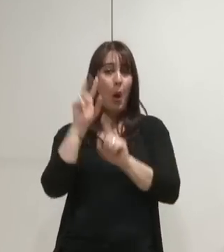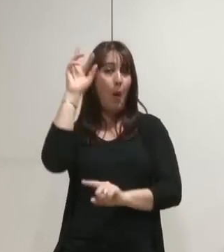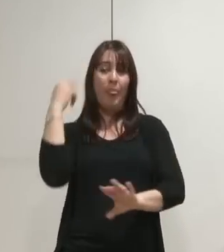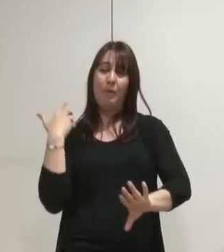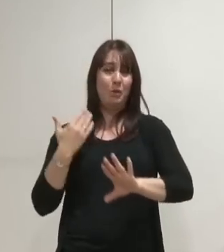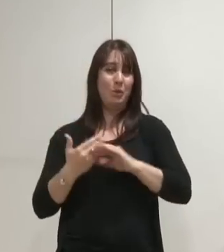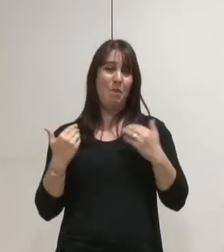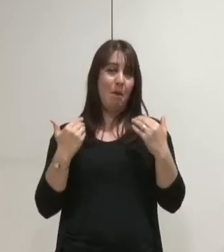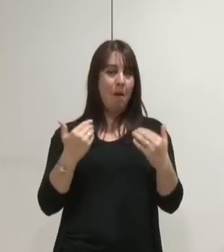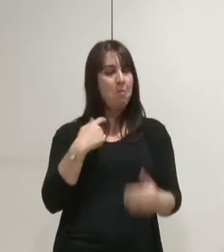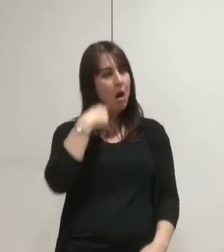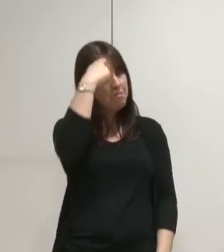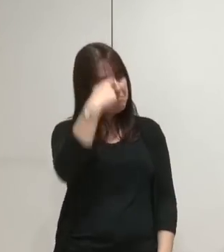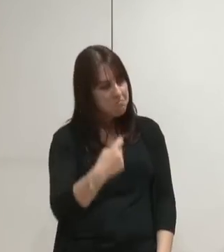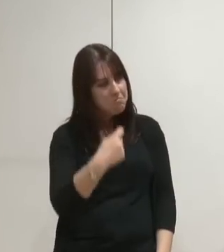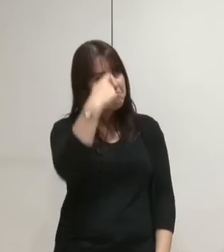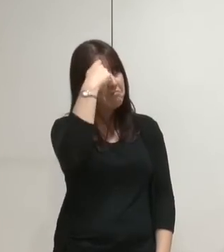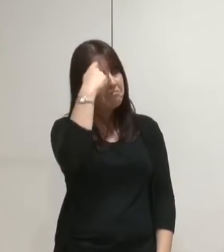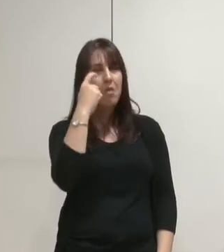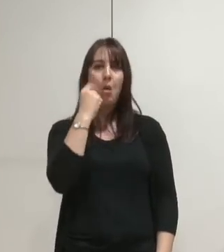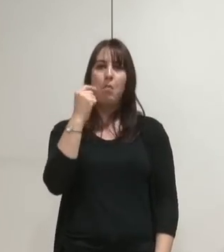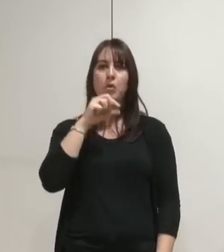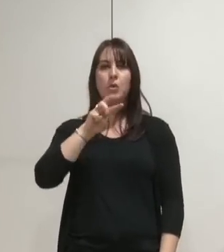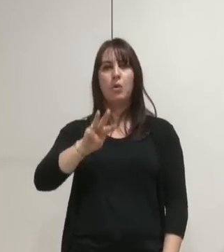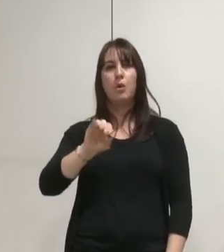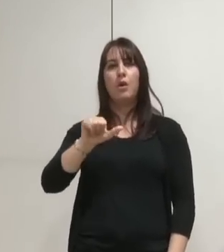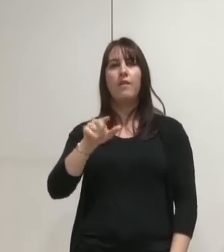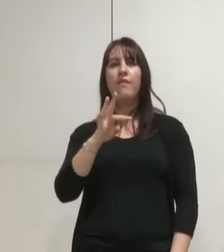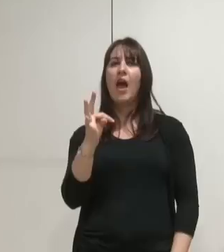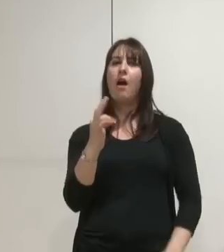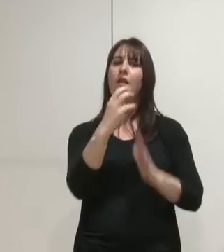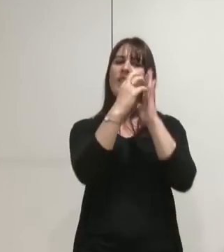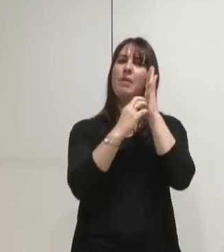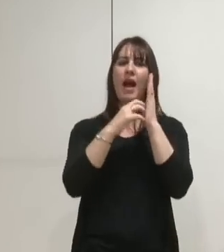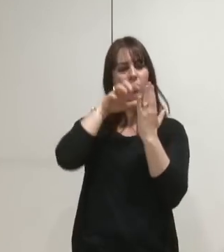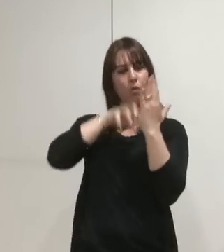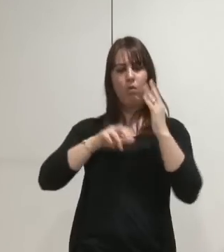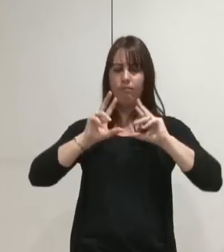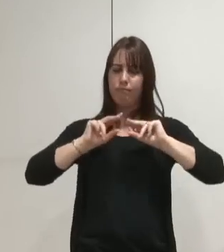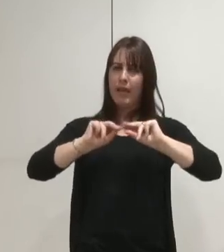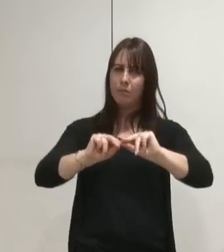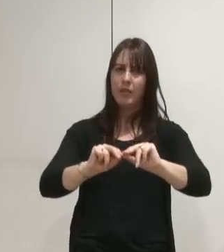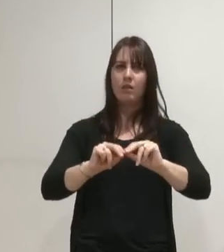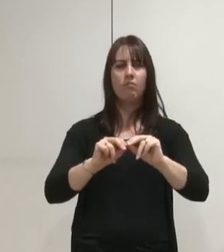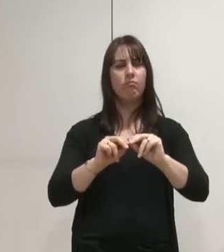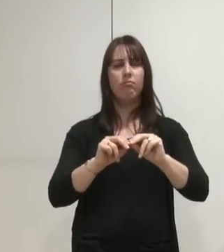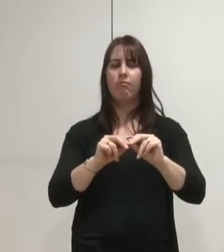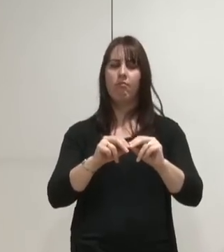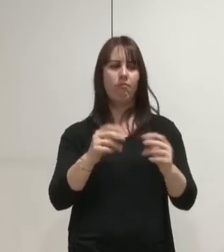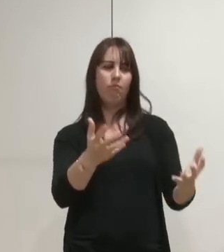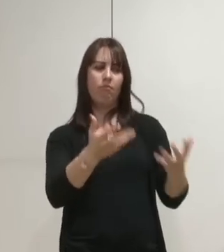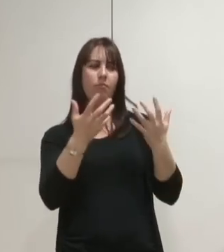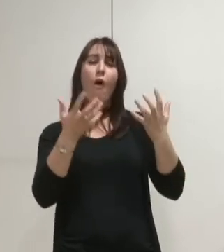lui reconnaître cela dans la façon dont Monsieur Viard présente les délibérations une réelle volonté